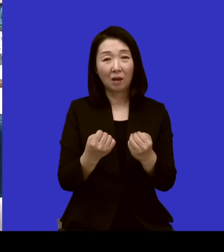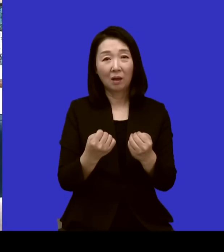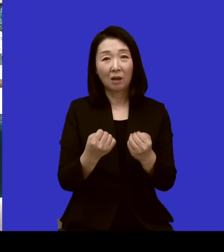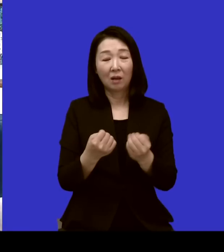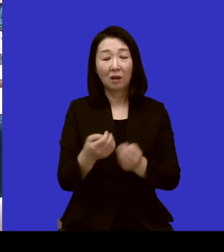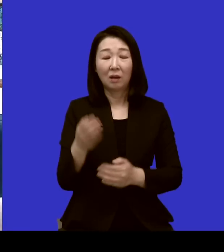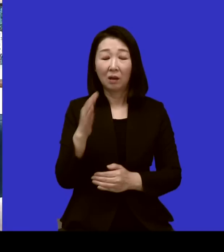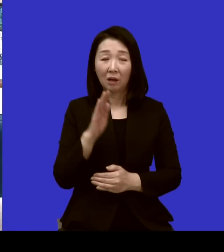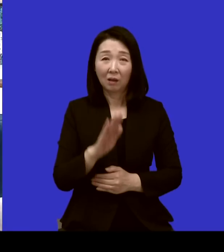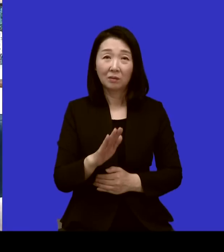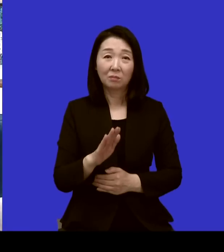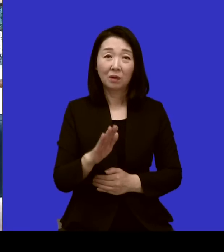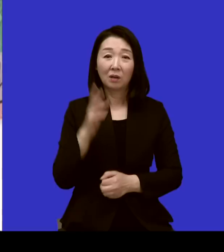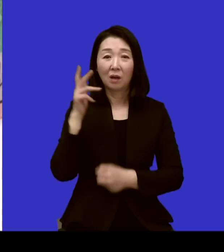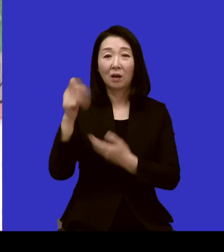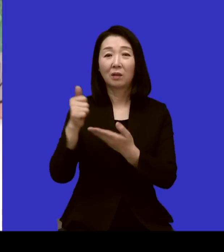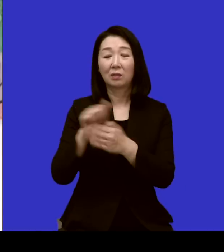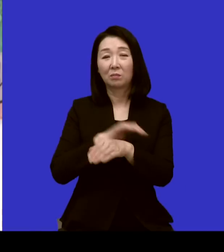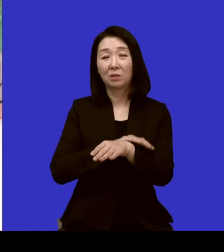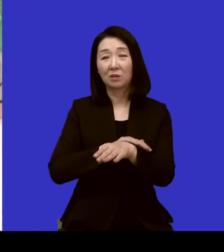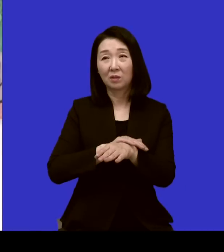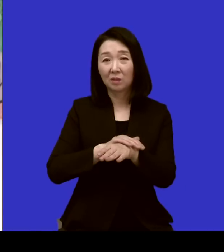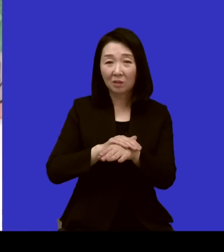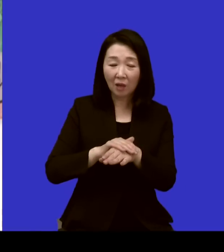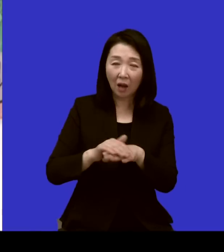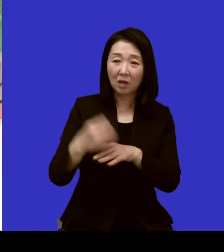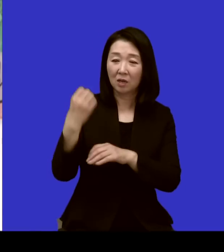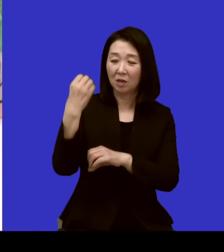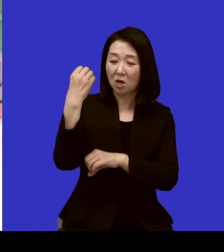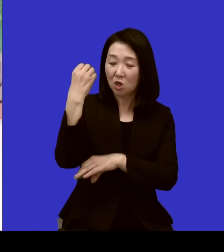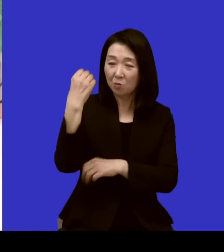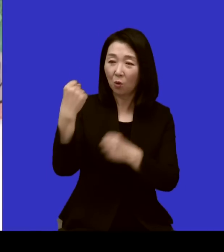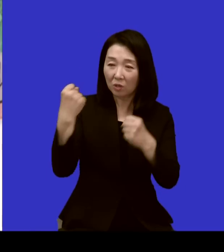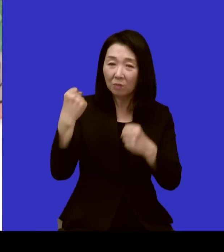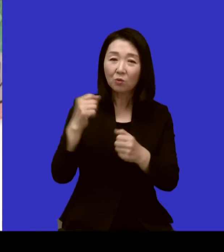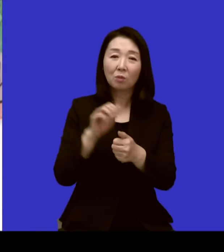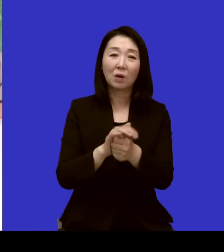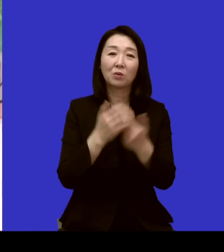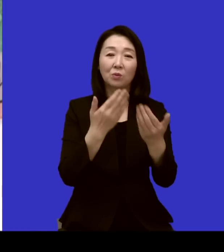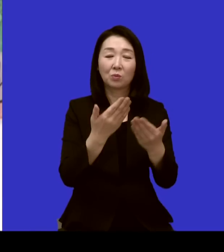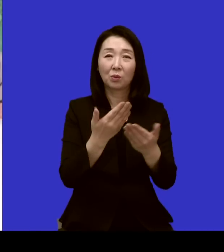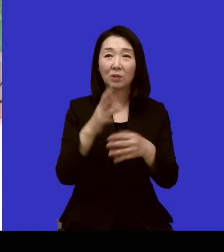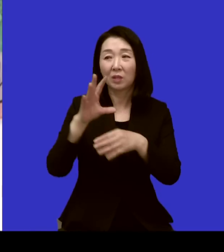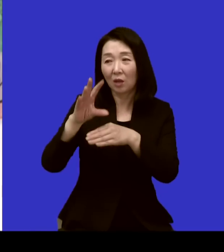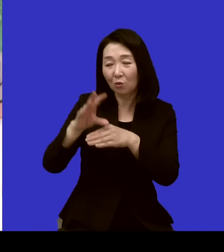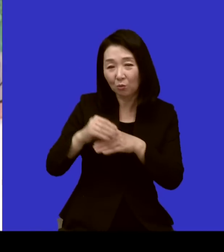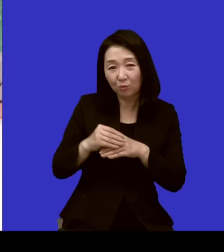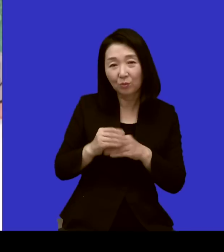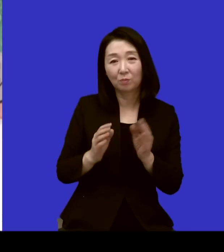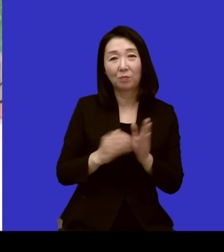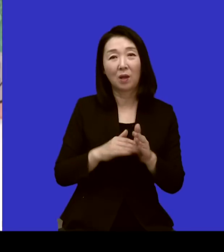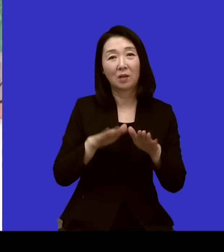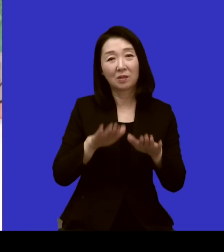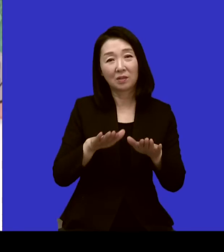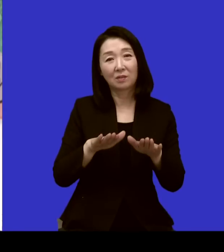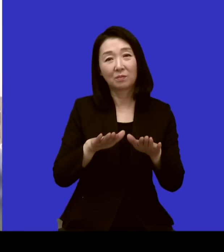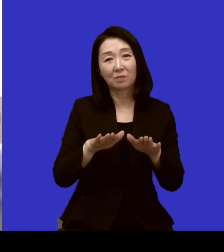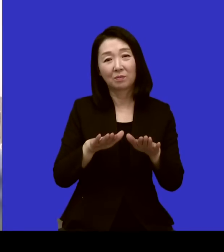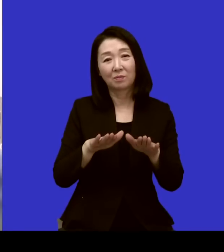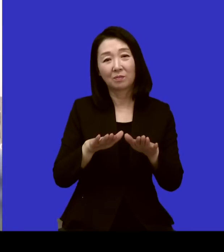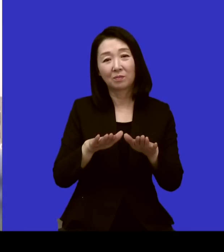그거를 기가 막히게 하나님이 다 자양분으로 만들어 주시고 맞아요. 그 자양분을 그대로 흡수하셔서 지금의